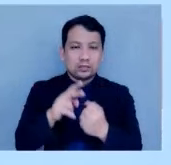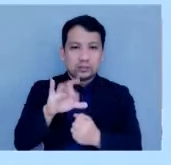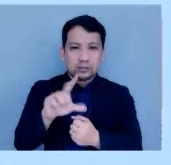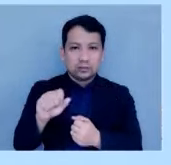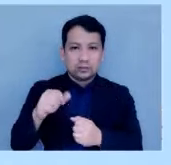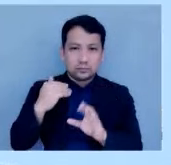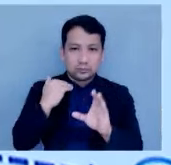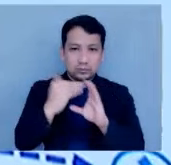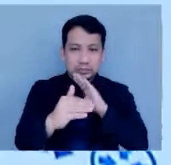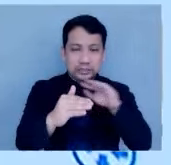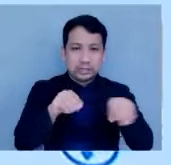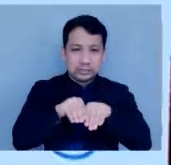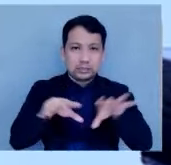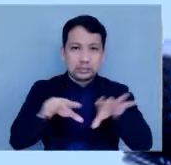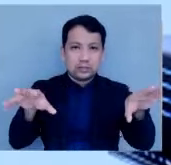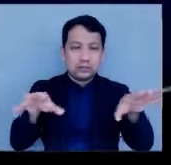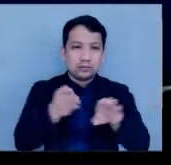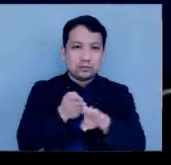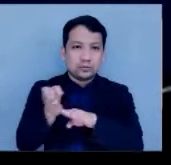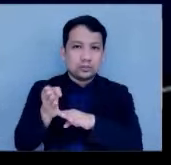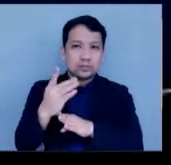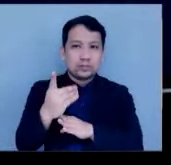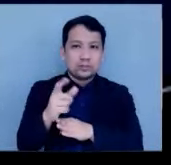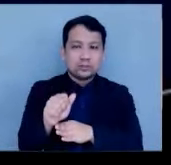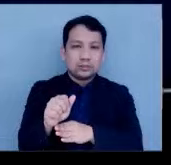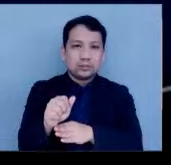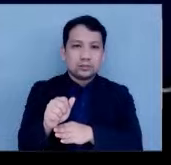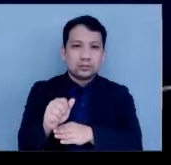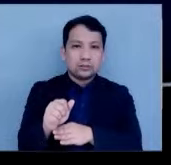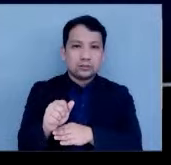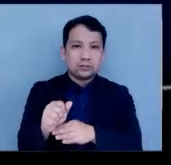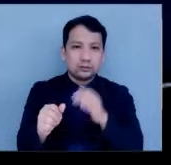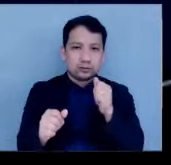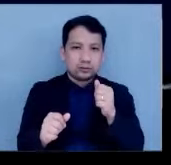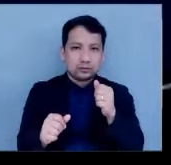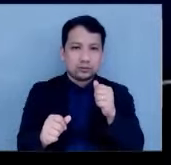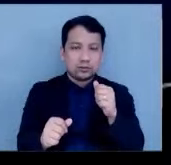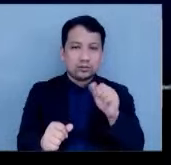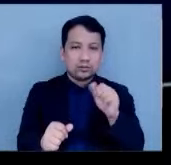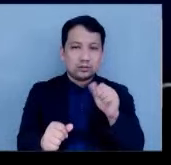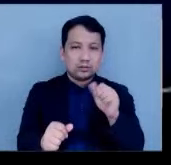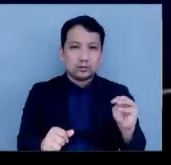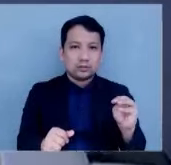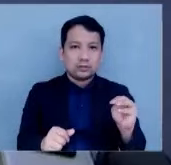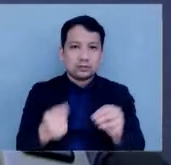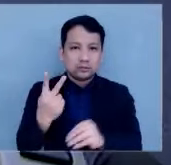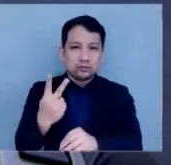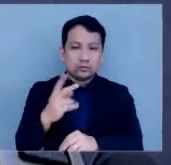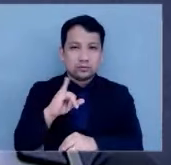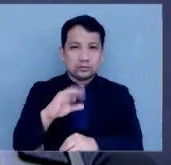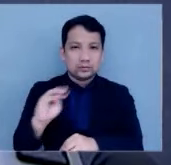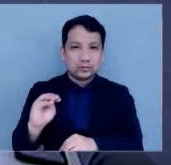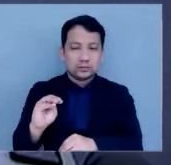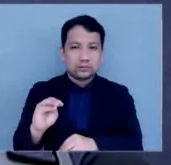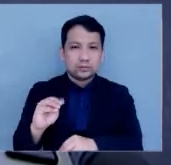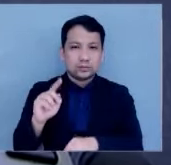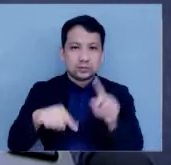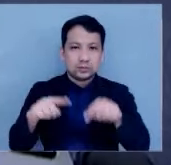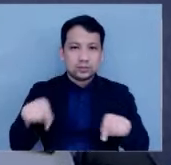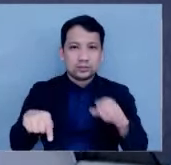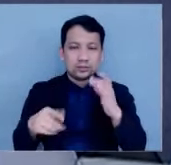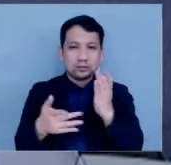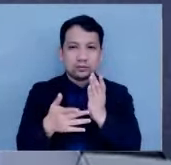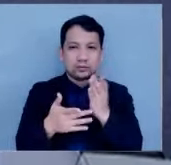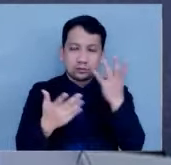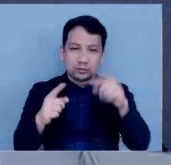na boto bago dumiretso sa mga data server. Sa isang ACM, may nakasalpak na 2 SIM card. Depende sa kung anong telco may maayos na signal